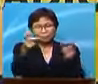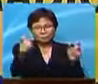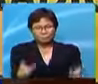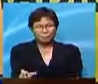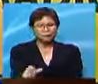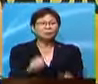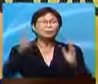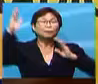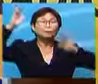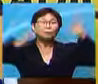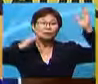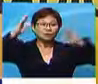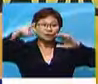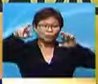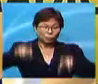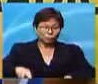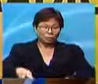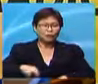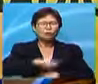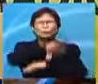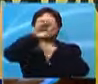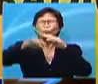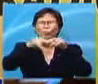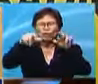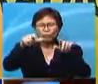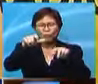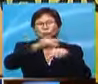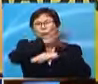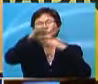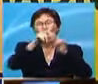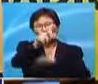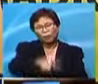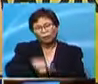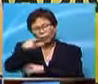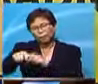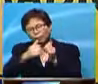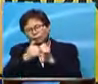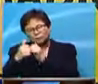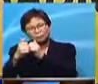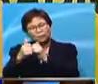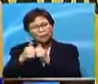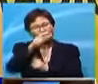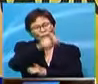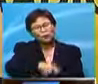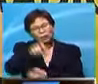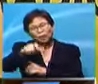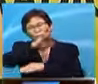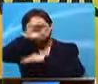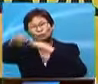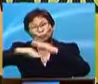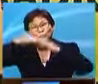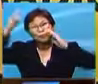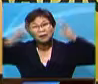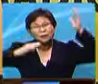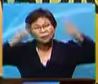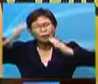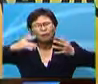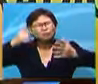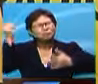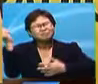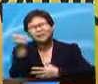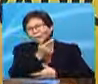dan saya rasa rakyat keseluruhannya bersama ataupun memang tidak